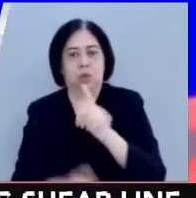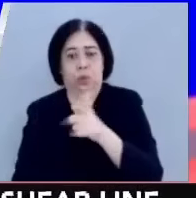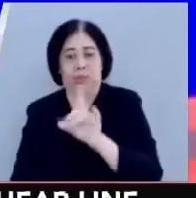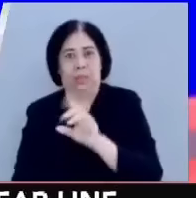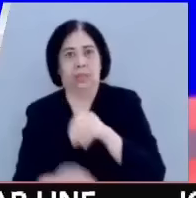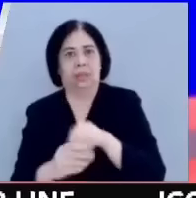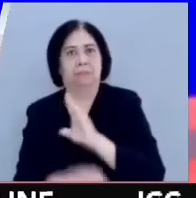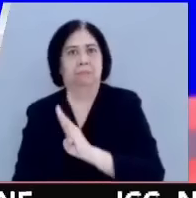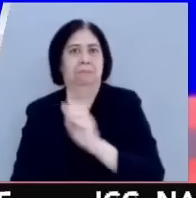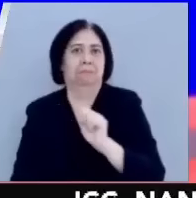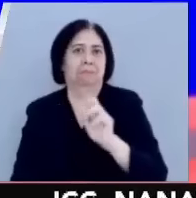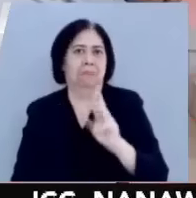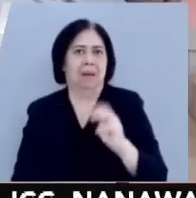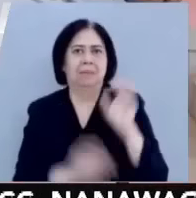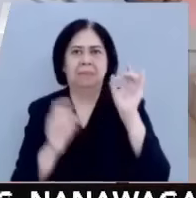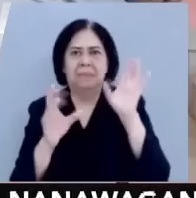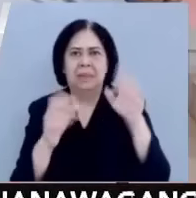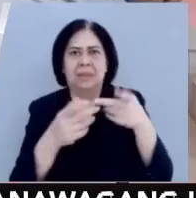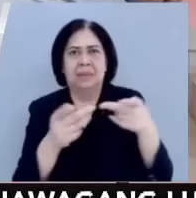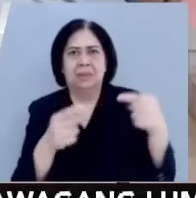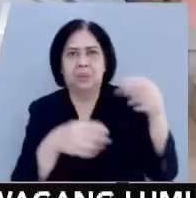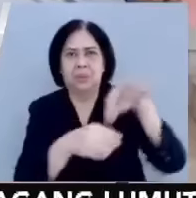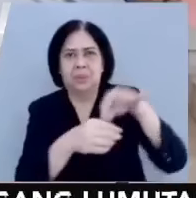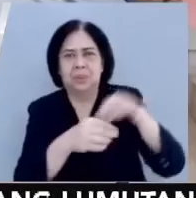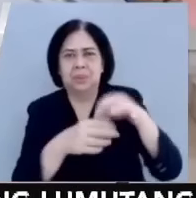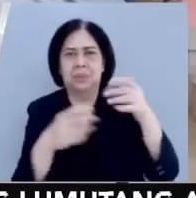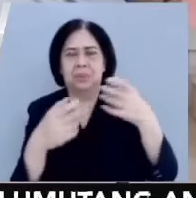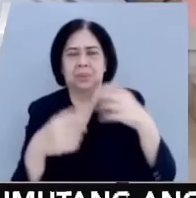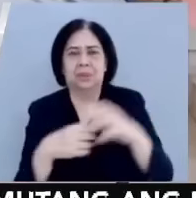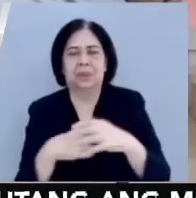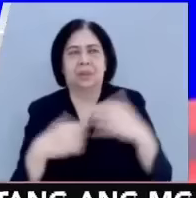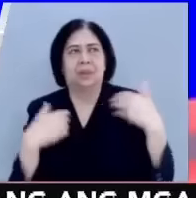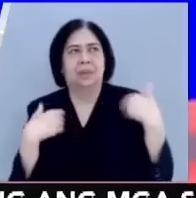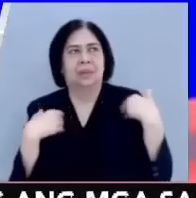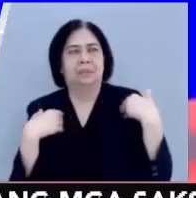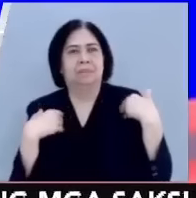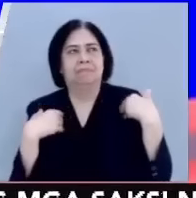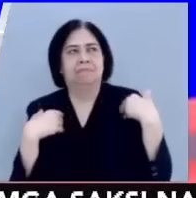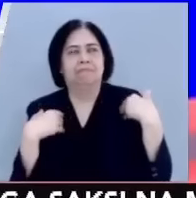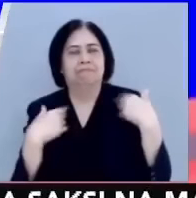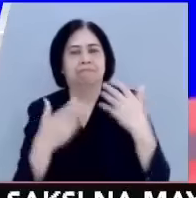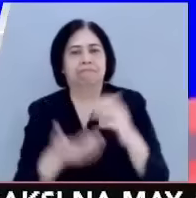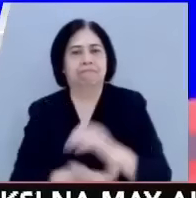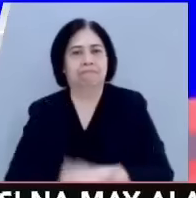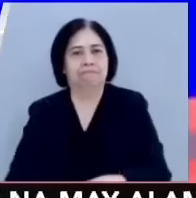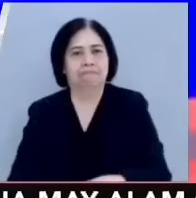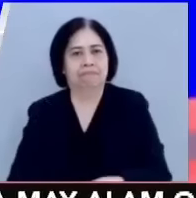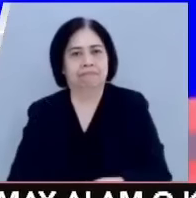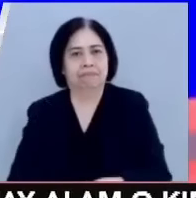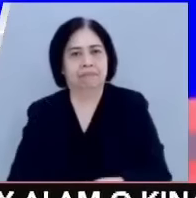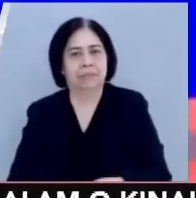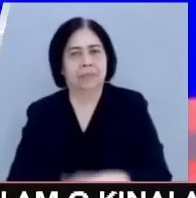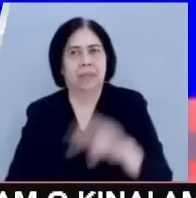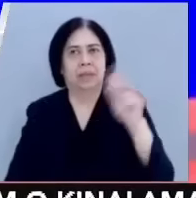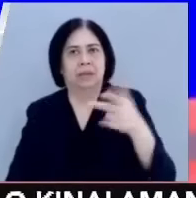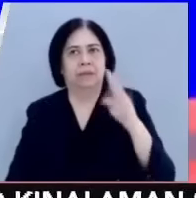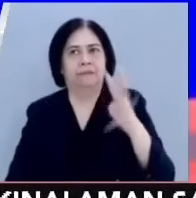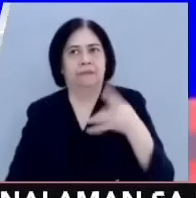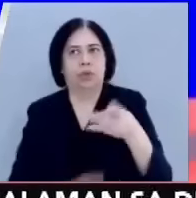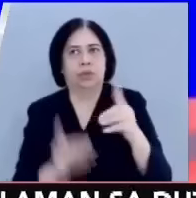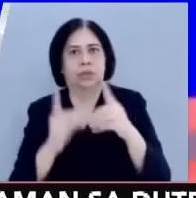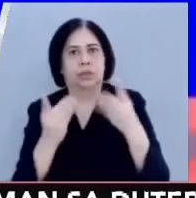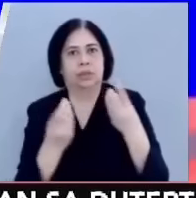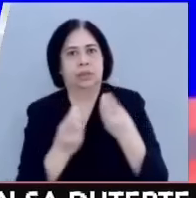wow VM o meron sa Ah third and fth District ng